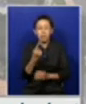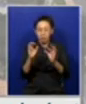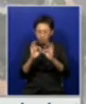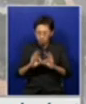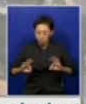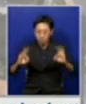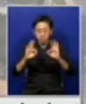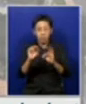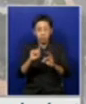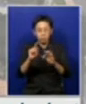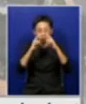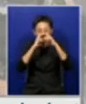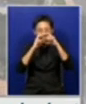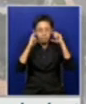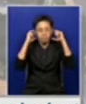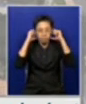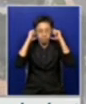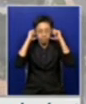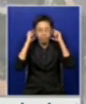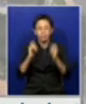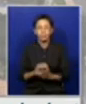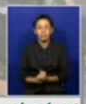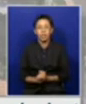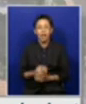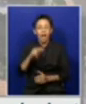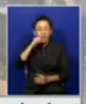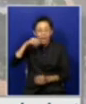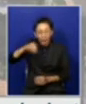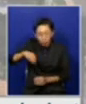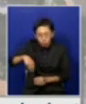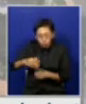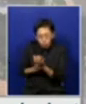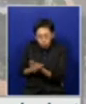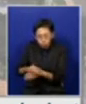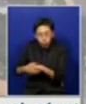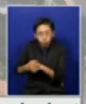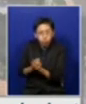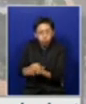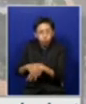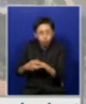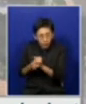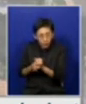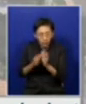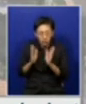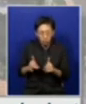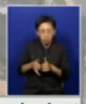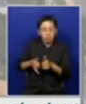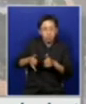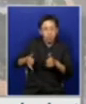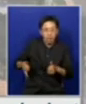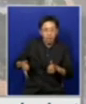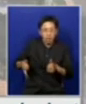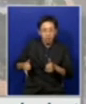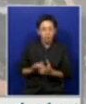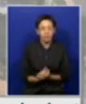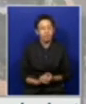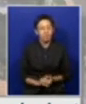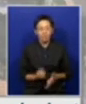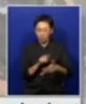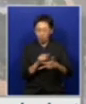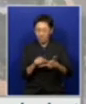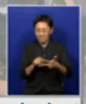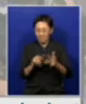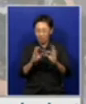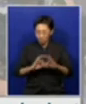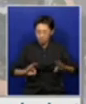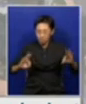ะครับหน้ากากอนามัยการล้างมือนะครับรวมทั้งโซเชียลดิสแทนซิ่งนี่คือคีย์ซักเซสนี่คือหัวใจ